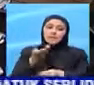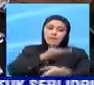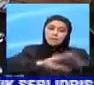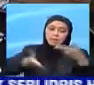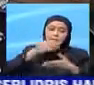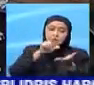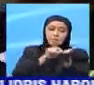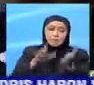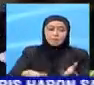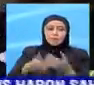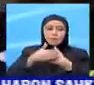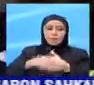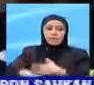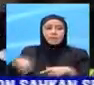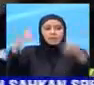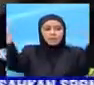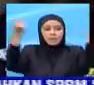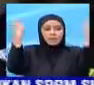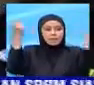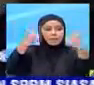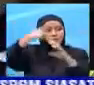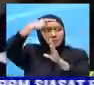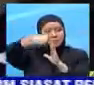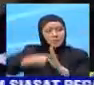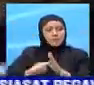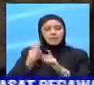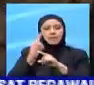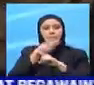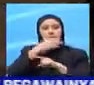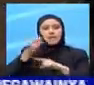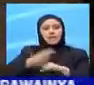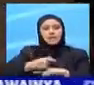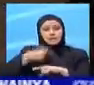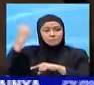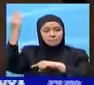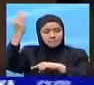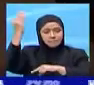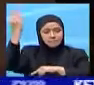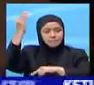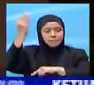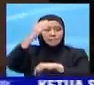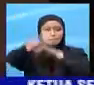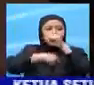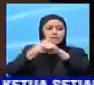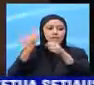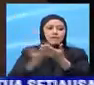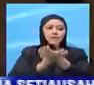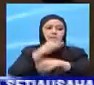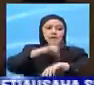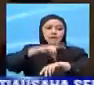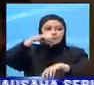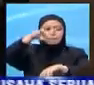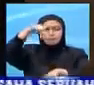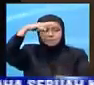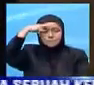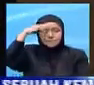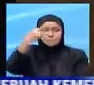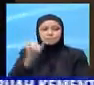selepas Majlis Perhimpunan Bulanan JIM dan Amanat Tahun Baru 2017 di Putrajaya.